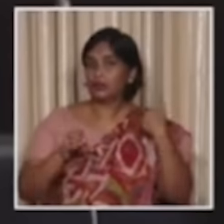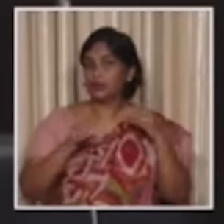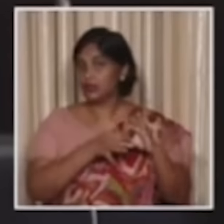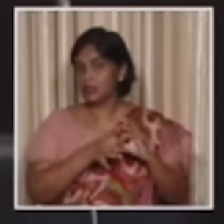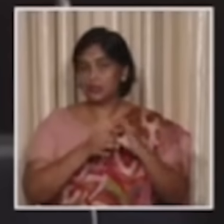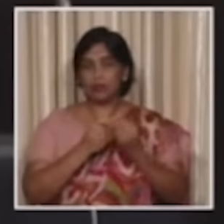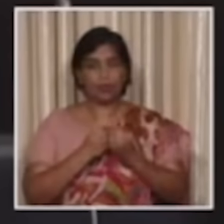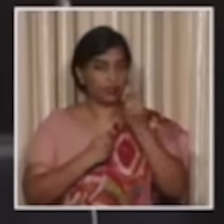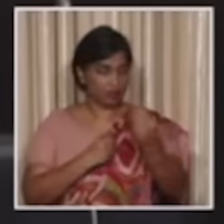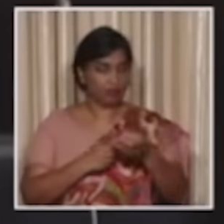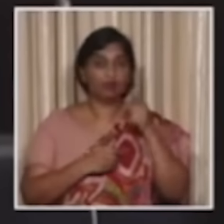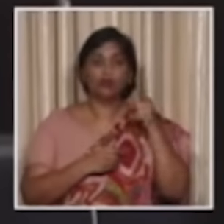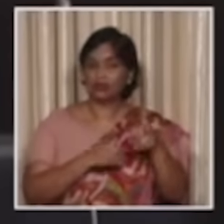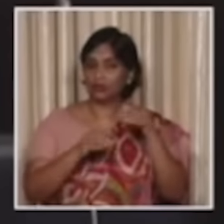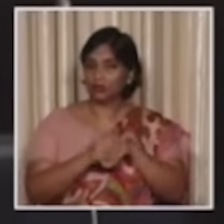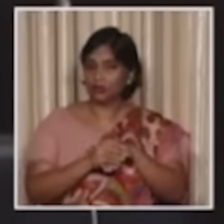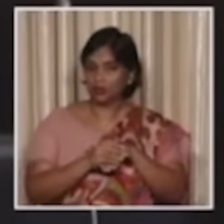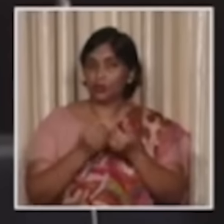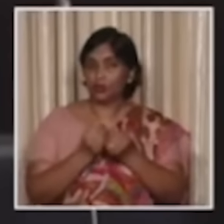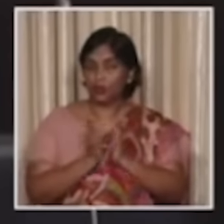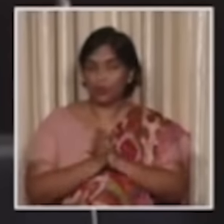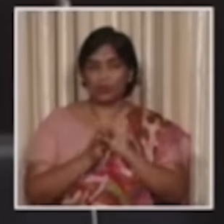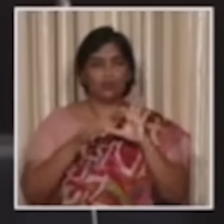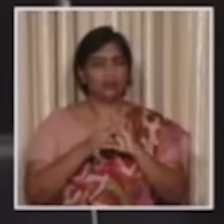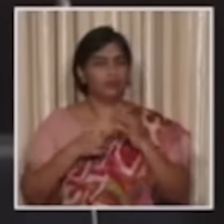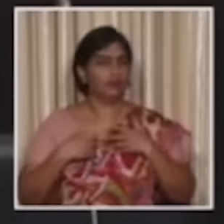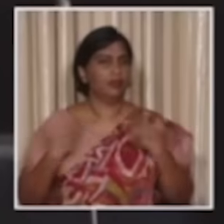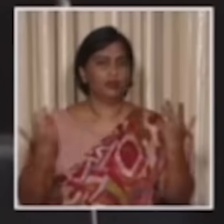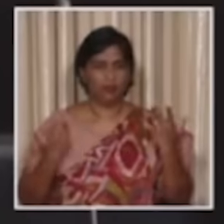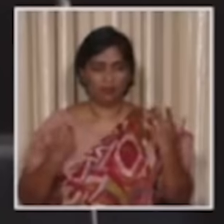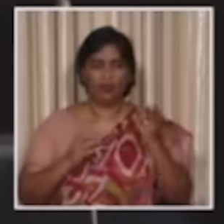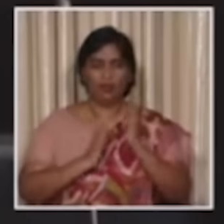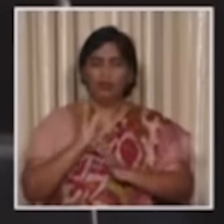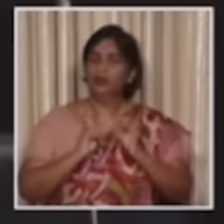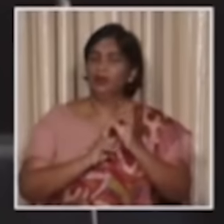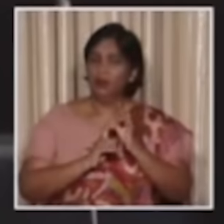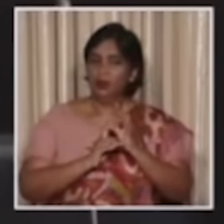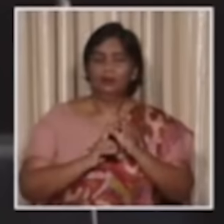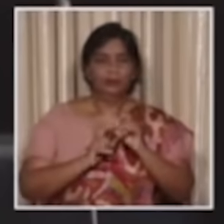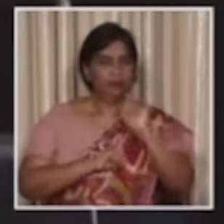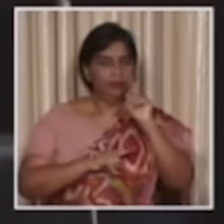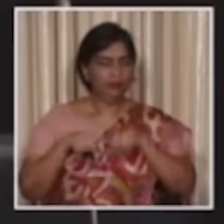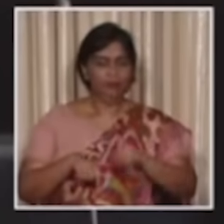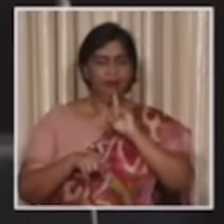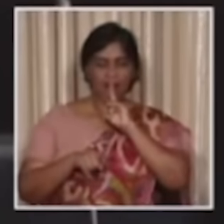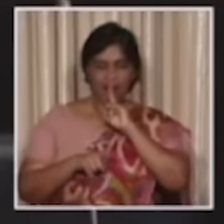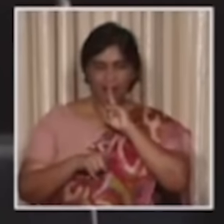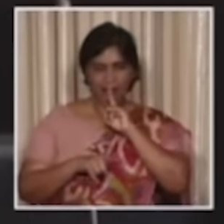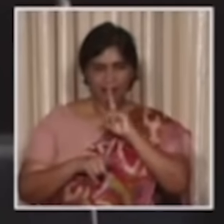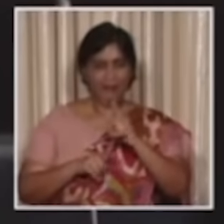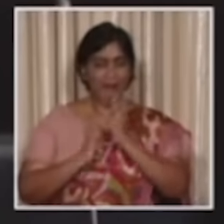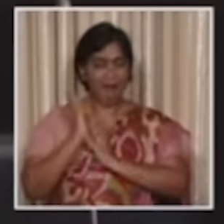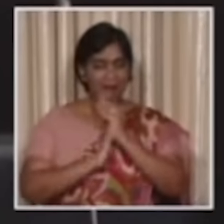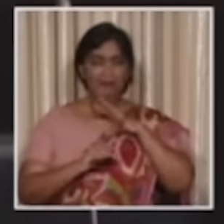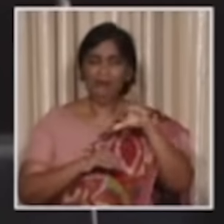සම්බන්ධතාවය ඇති කරලා දීලා ඒ තුල තමන්ට සම්බන්ධයක් නැහැ කියලා මන්ත්‍රීවරු මේ සභාවට ඇවිල්ලා තියෙන